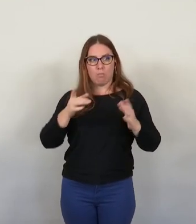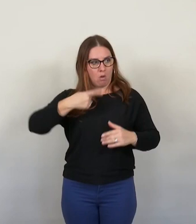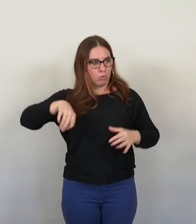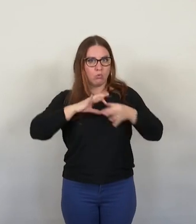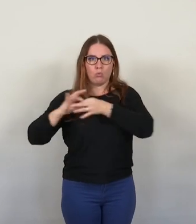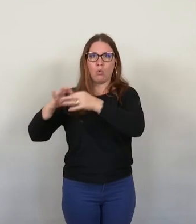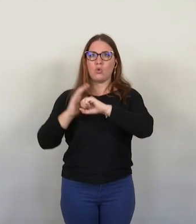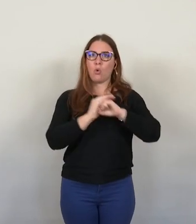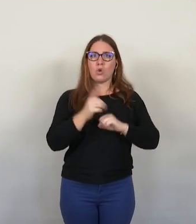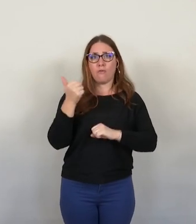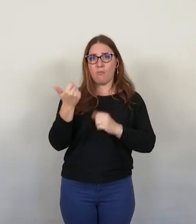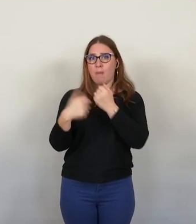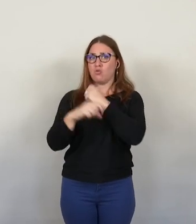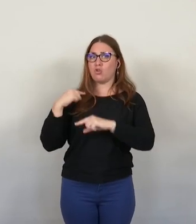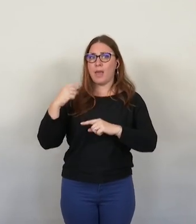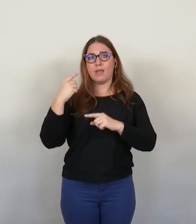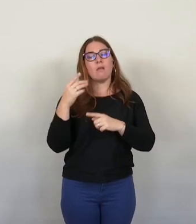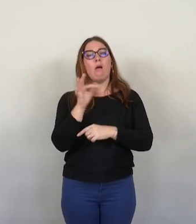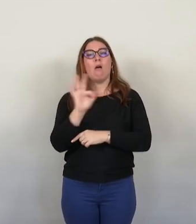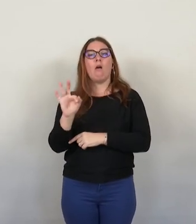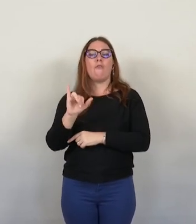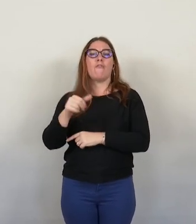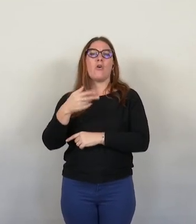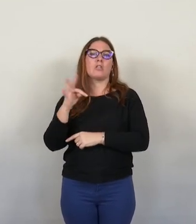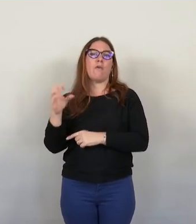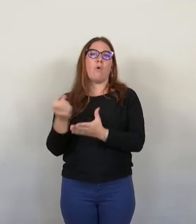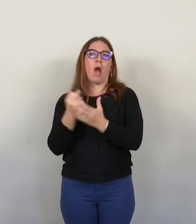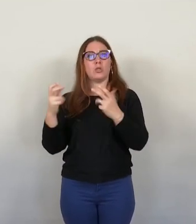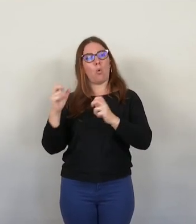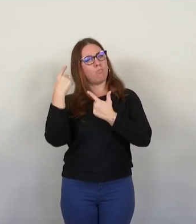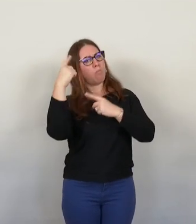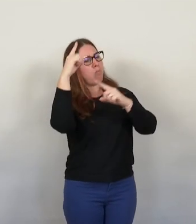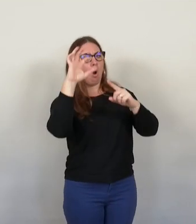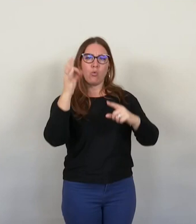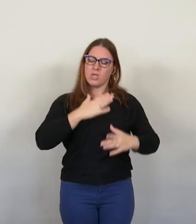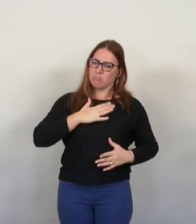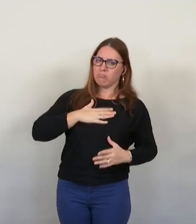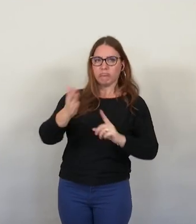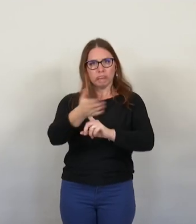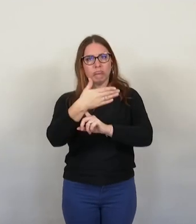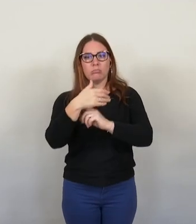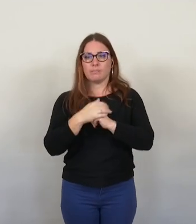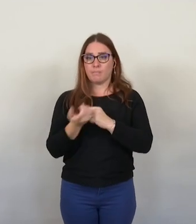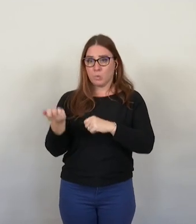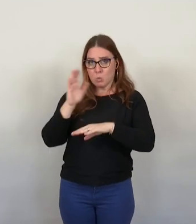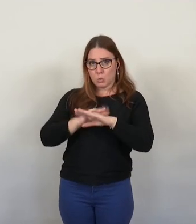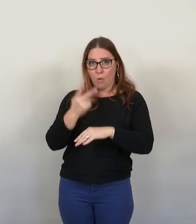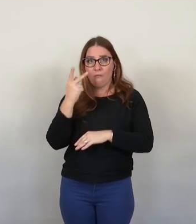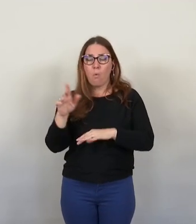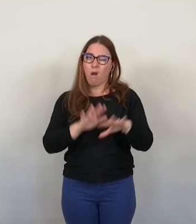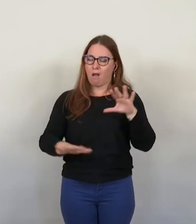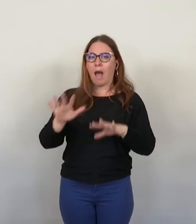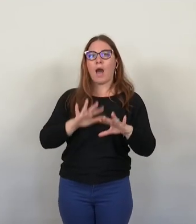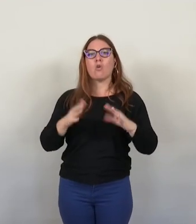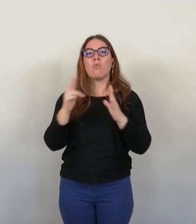dont vous réclamiez encore la semaine dernière sur France Info la réalité Monsieur le Maire c'est que vous avez interprété avec les billets qui vous arrangent